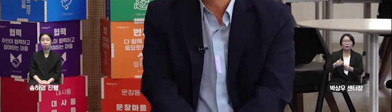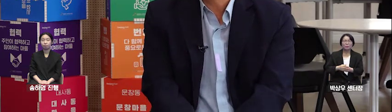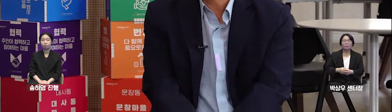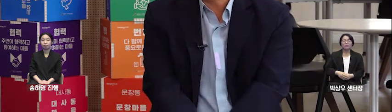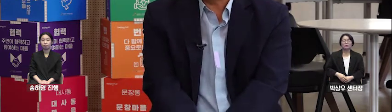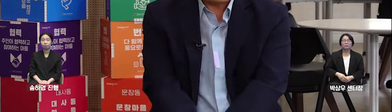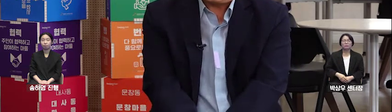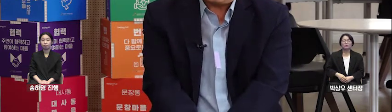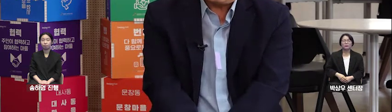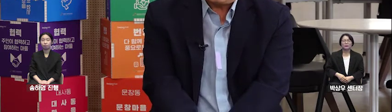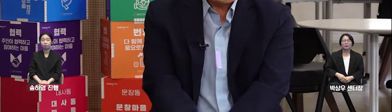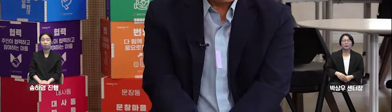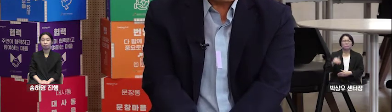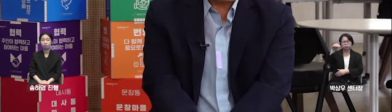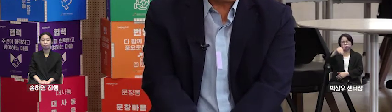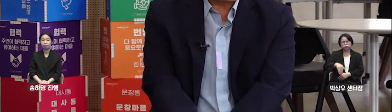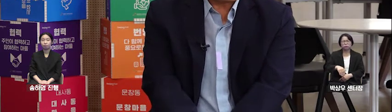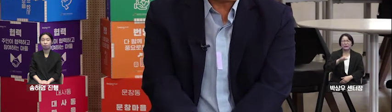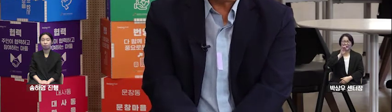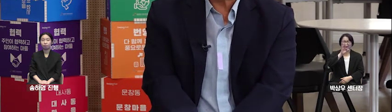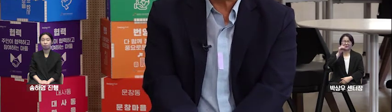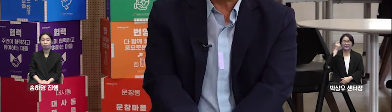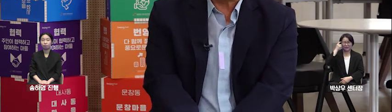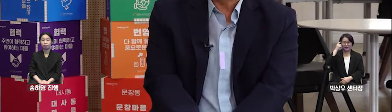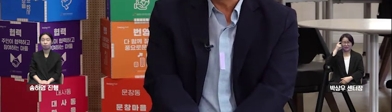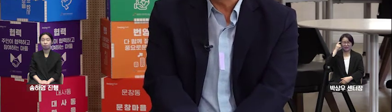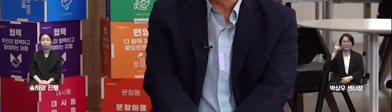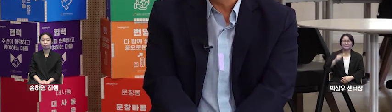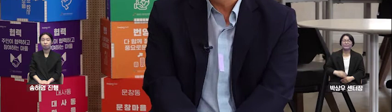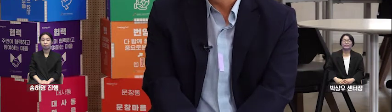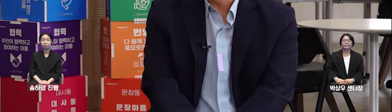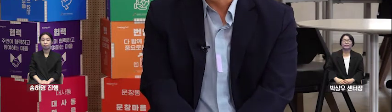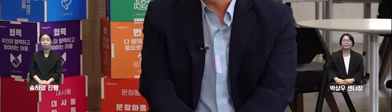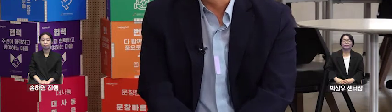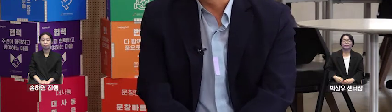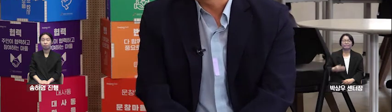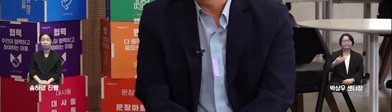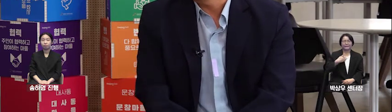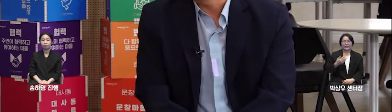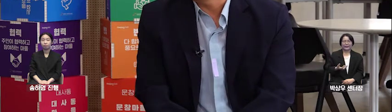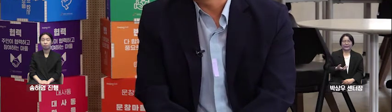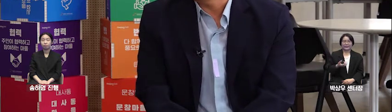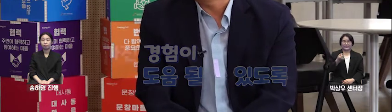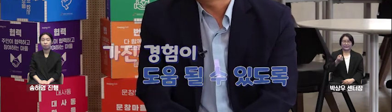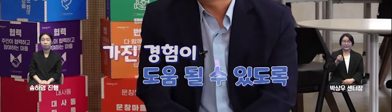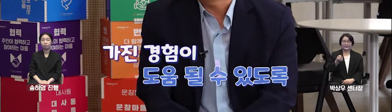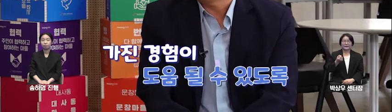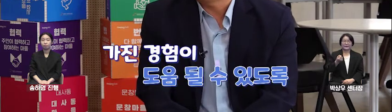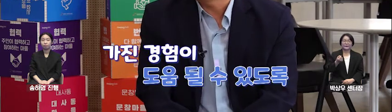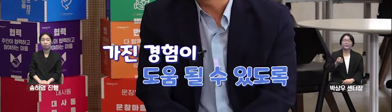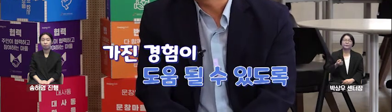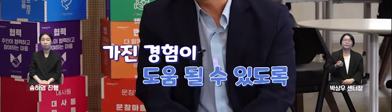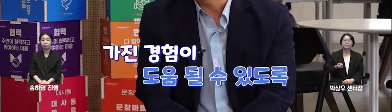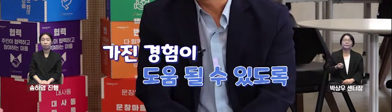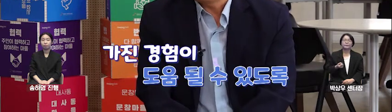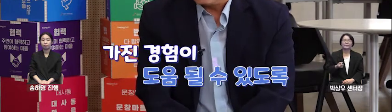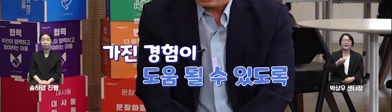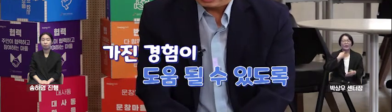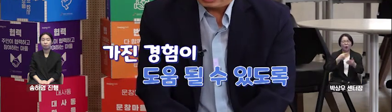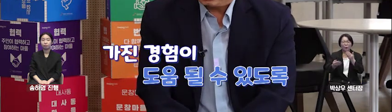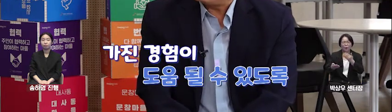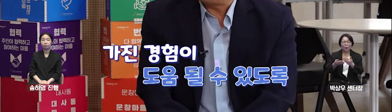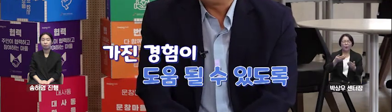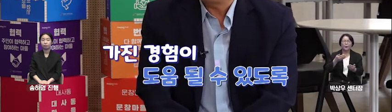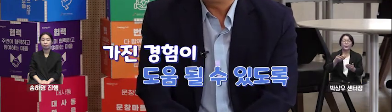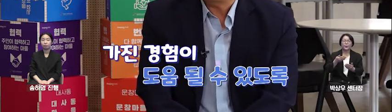되겠다라는 생각도 좀 있어서요. 혹시 제가 갖고 있는 그런 경험이나 뭐 이런